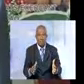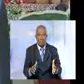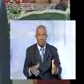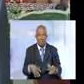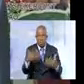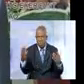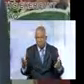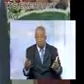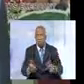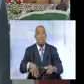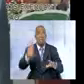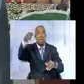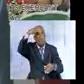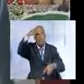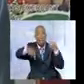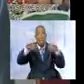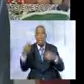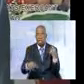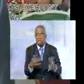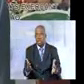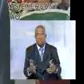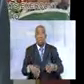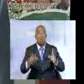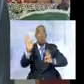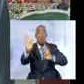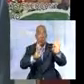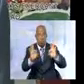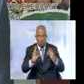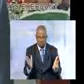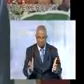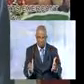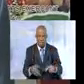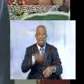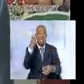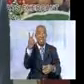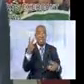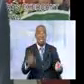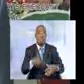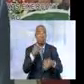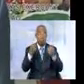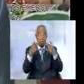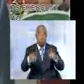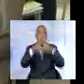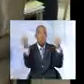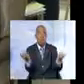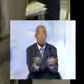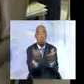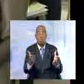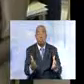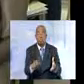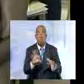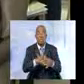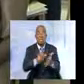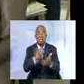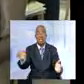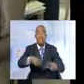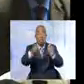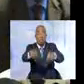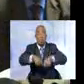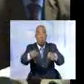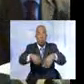ce qu'il fallait traiter cette procédure-là suivant l'urgence parce que cela le requiert. Le Conseil du Café